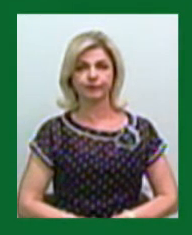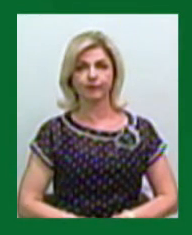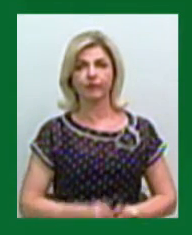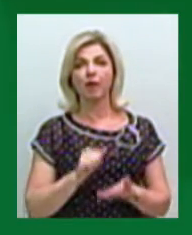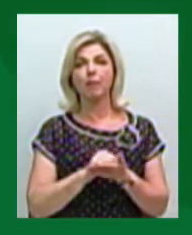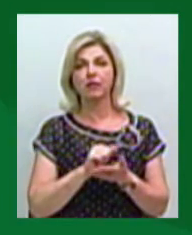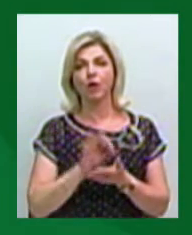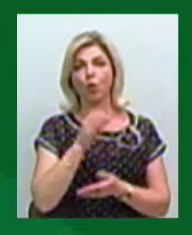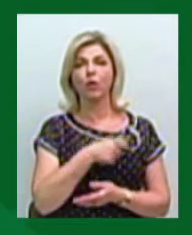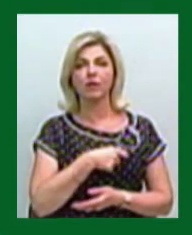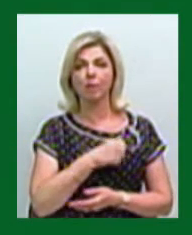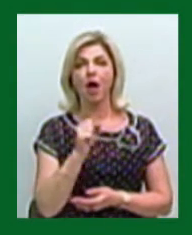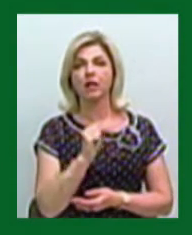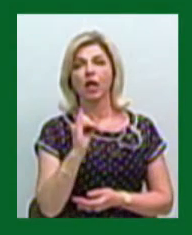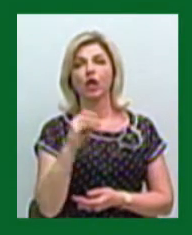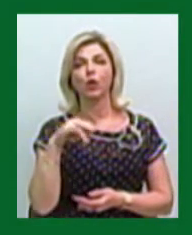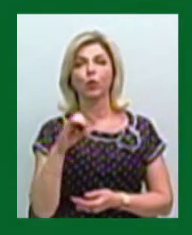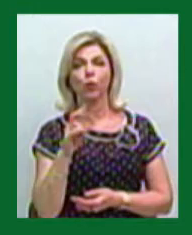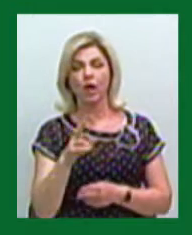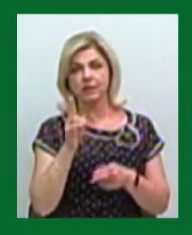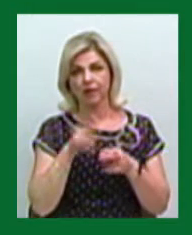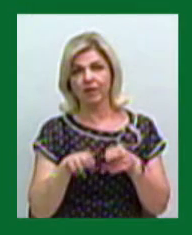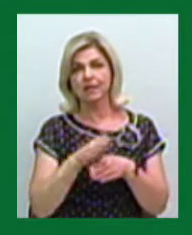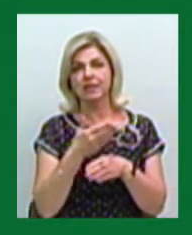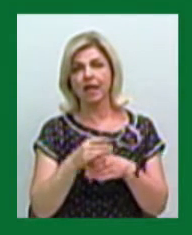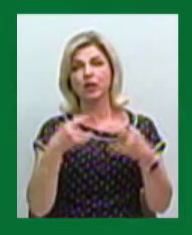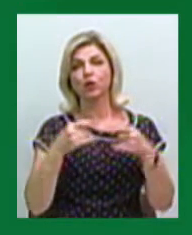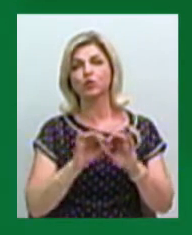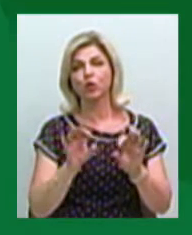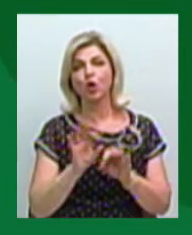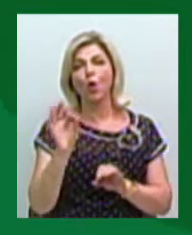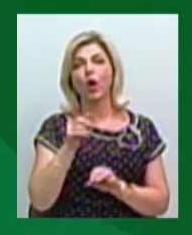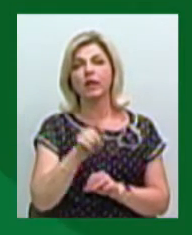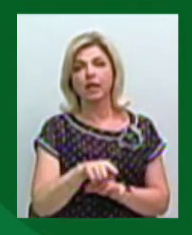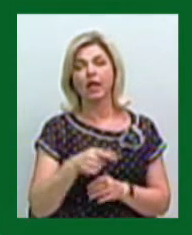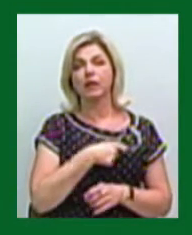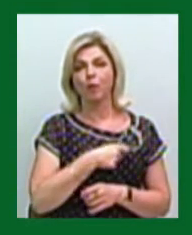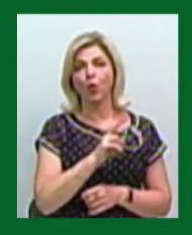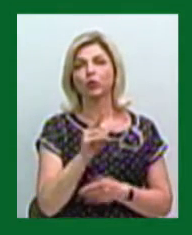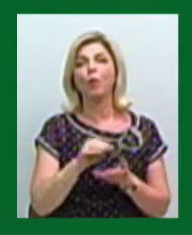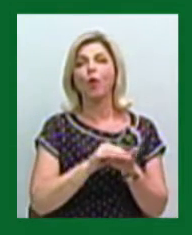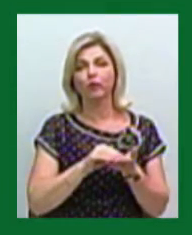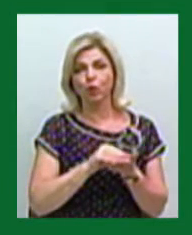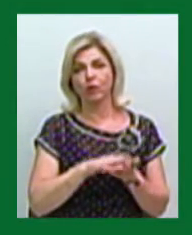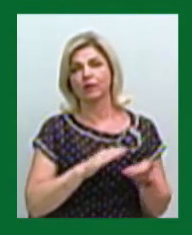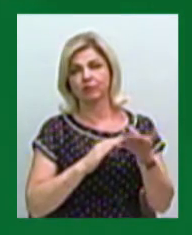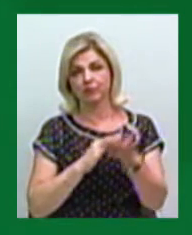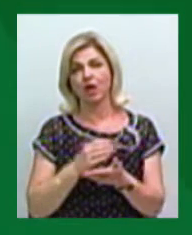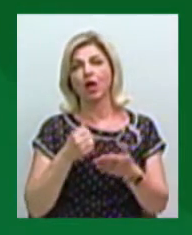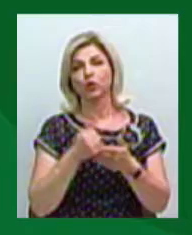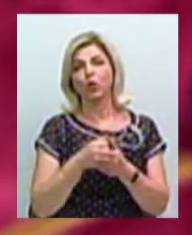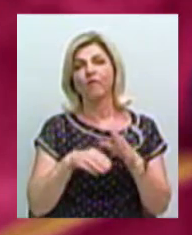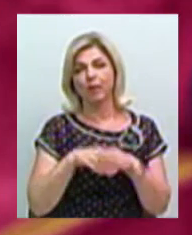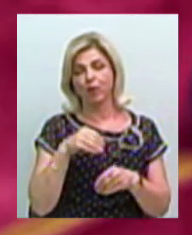Матеріал про народного депутата Артема Ілюка завершує серію сюжетів про тих депутатів, які повторно подали свої кандидатури до Верховної Ради України.